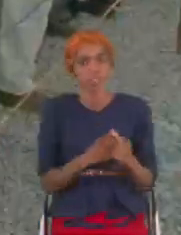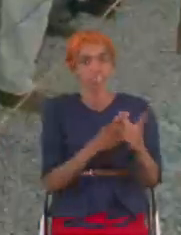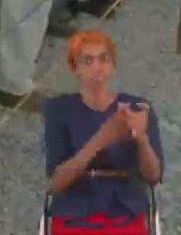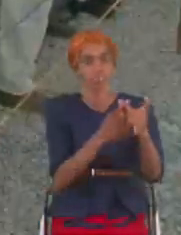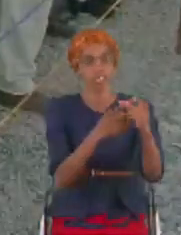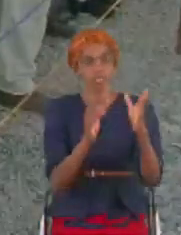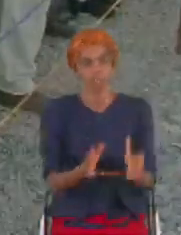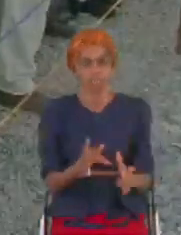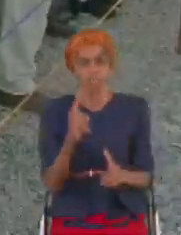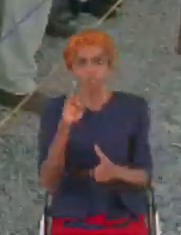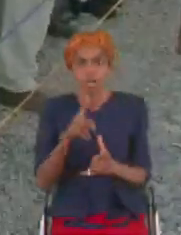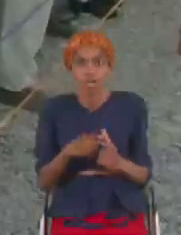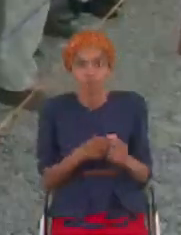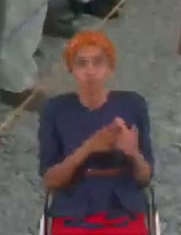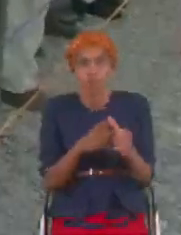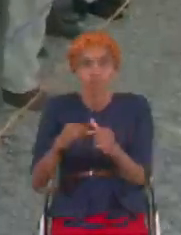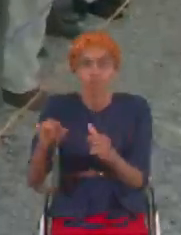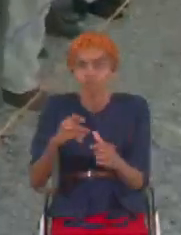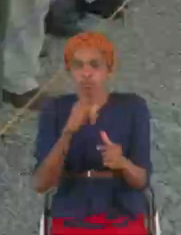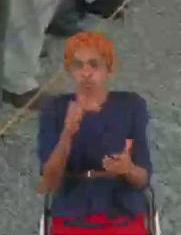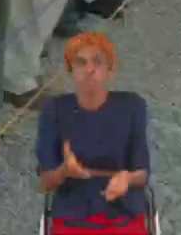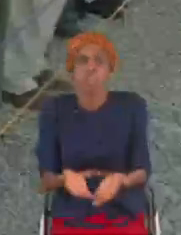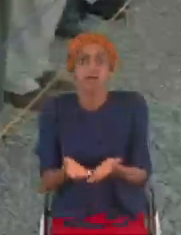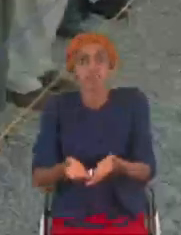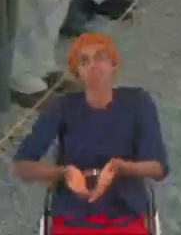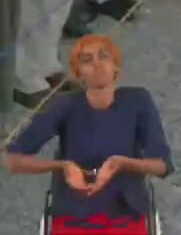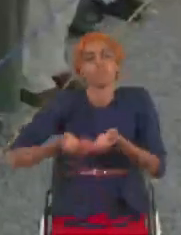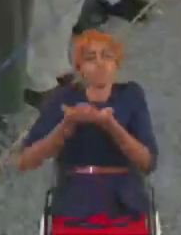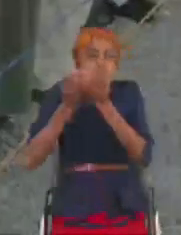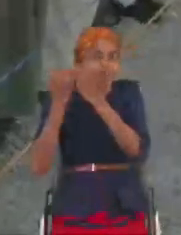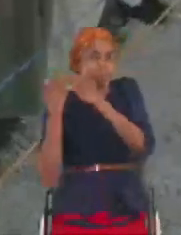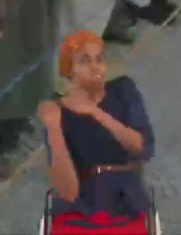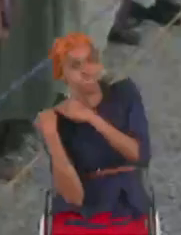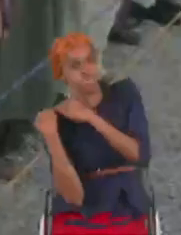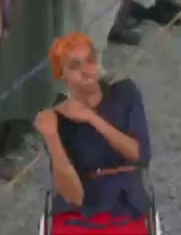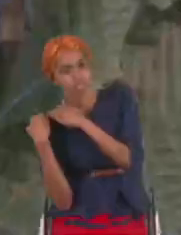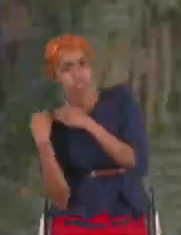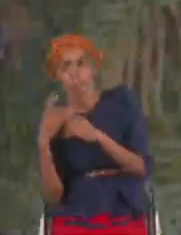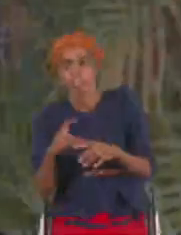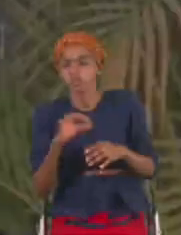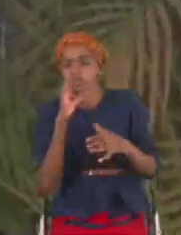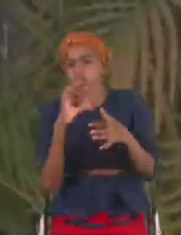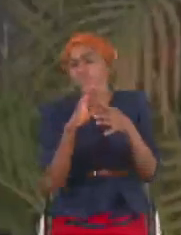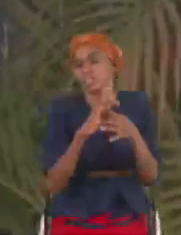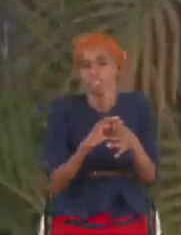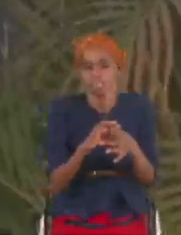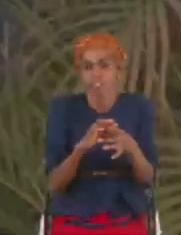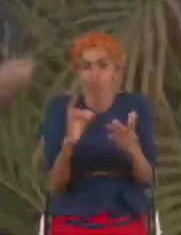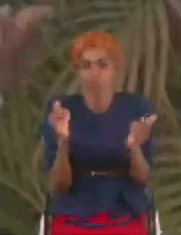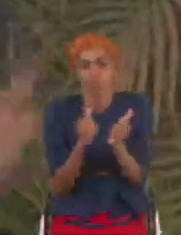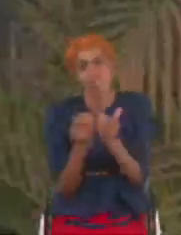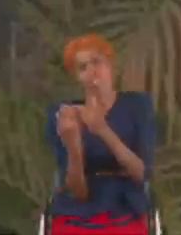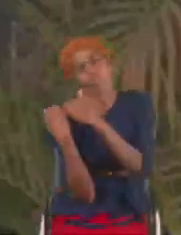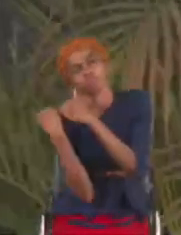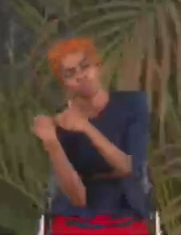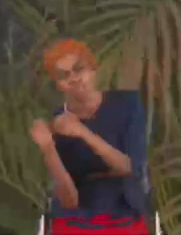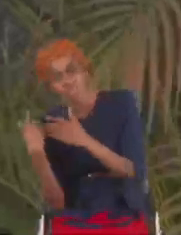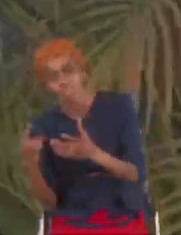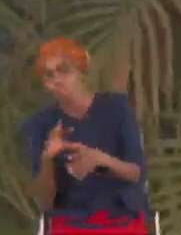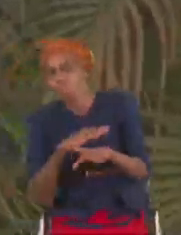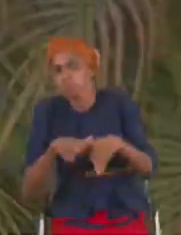courir tu ne portes pas de fardeaux tu ne permet pas d embarras je ne